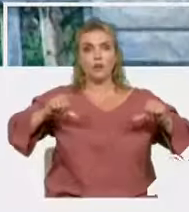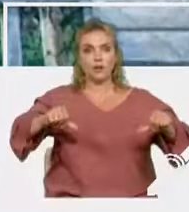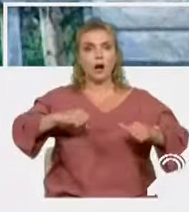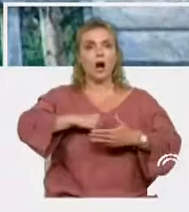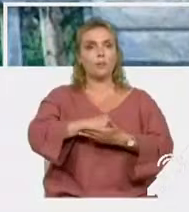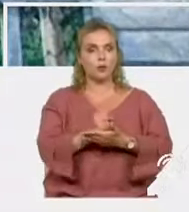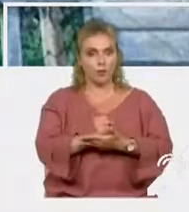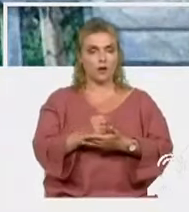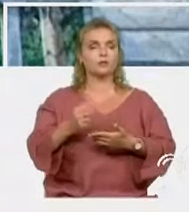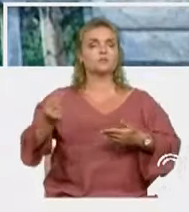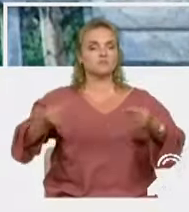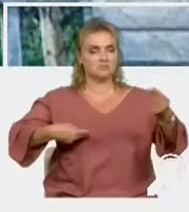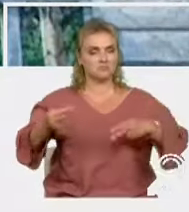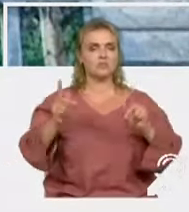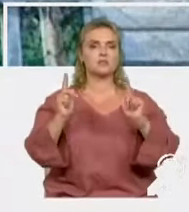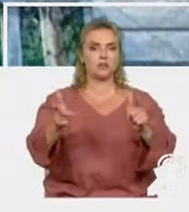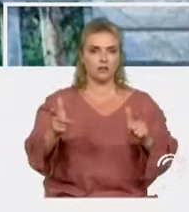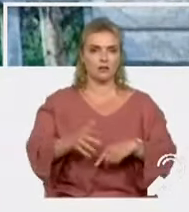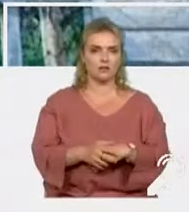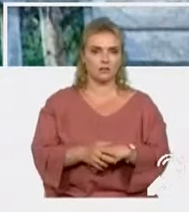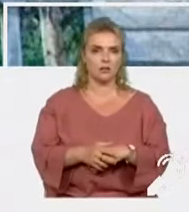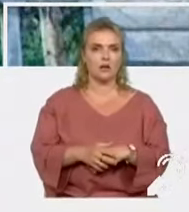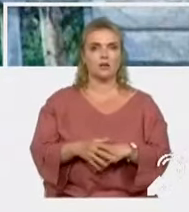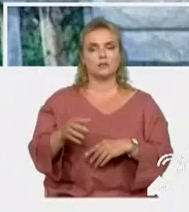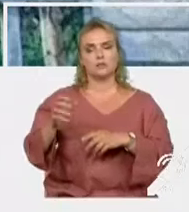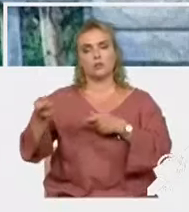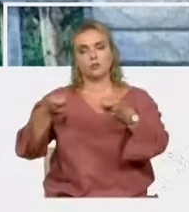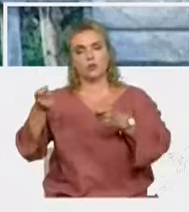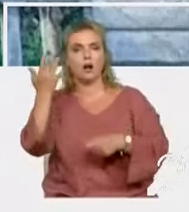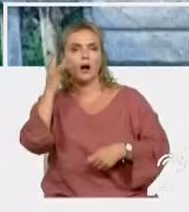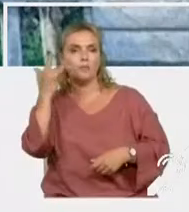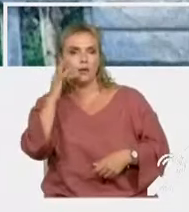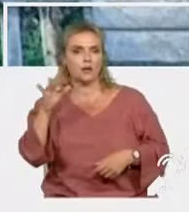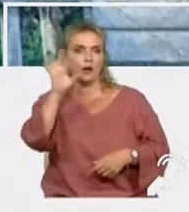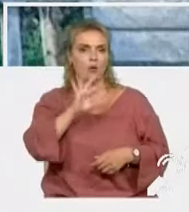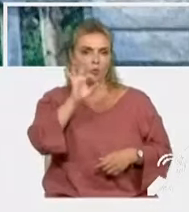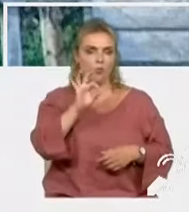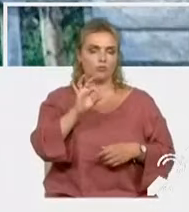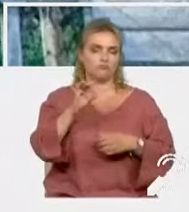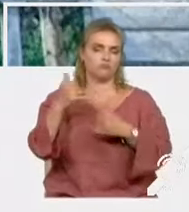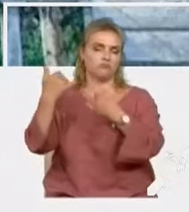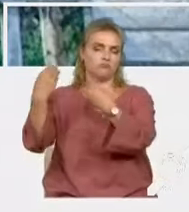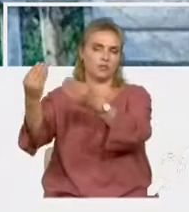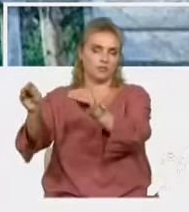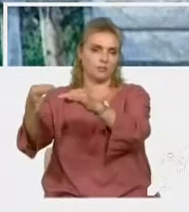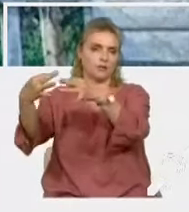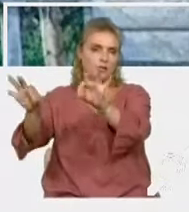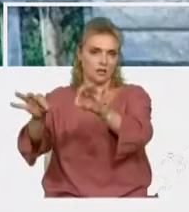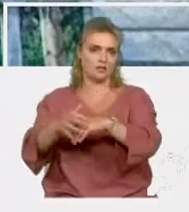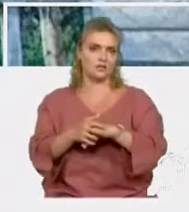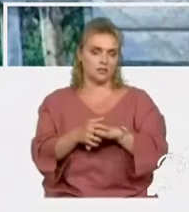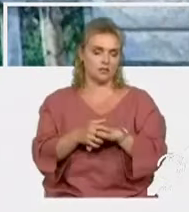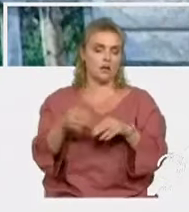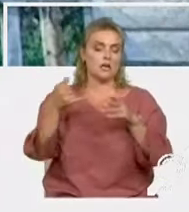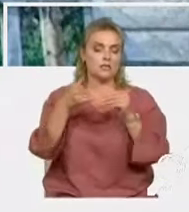Guvernul a aprobat semnarea acordului cu Guvernul Statelor Unite ale Americii privind achiziționarea terenului fostului stadion Republican